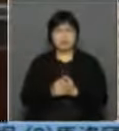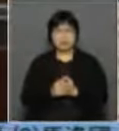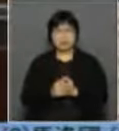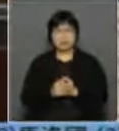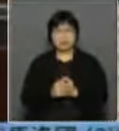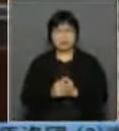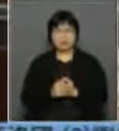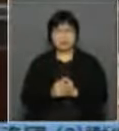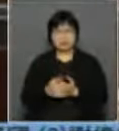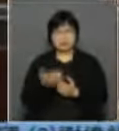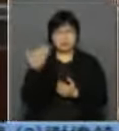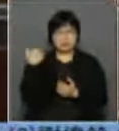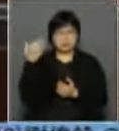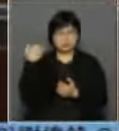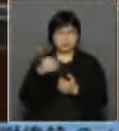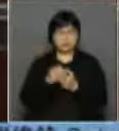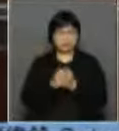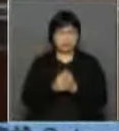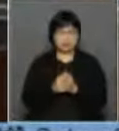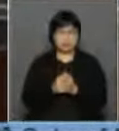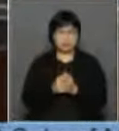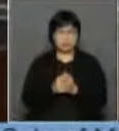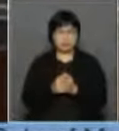對於過去